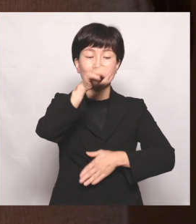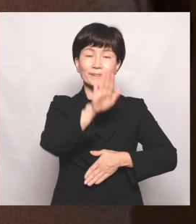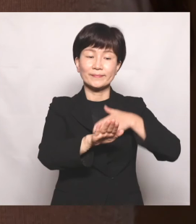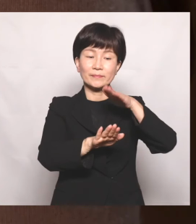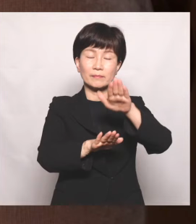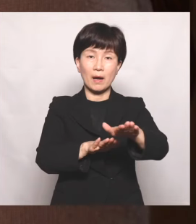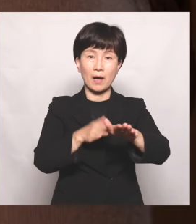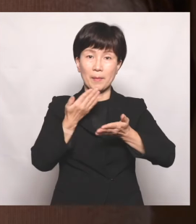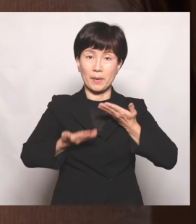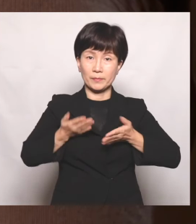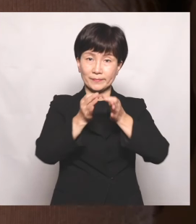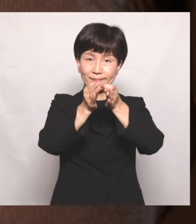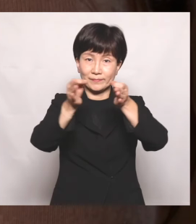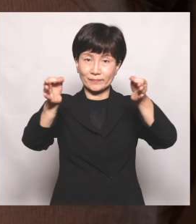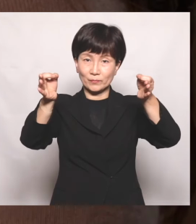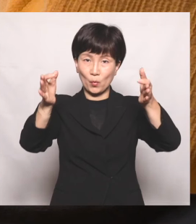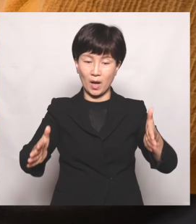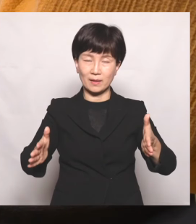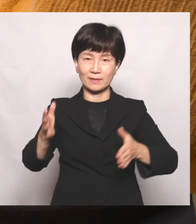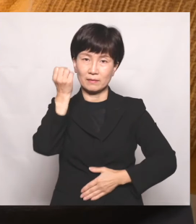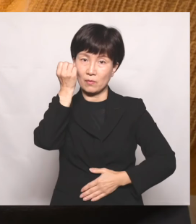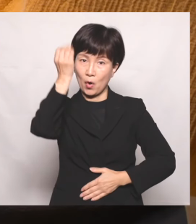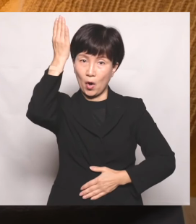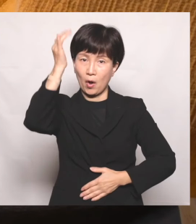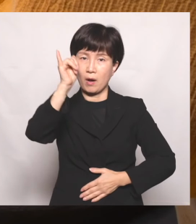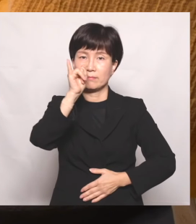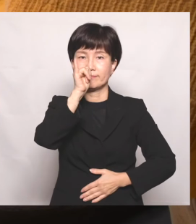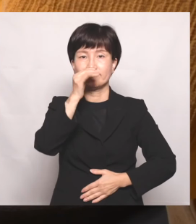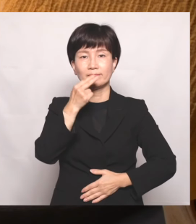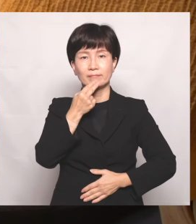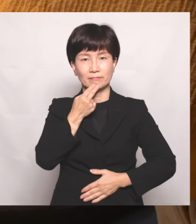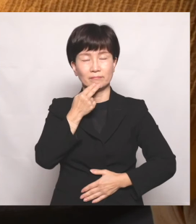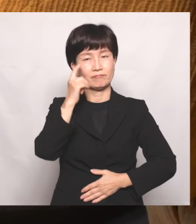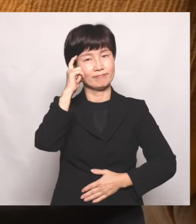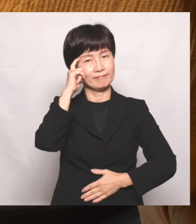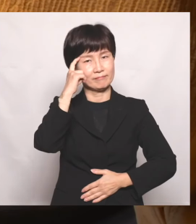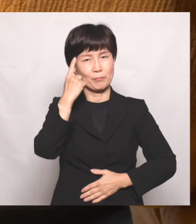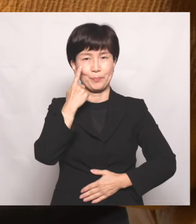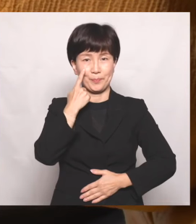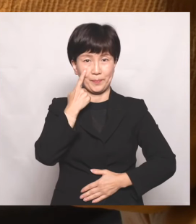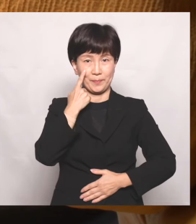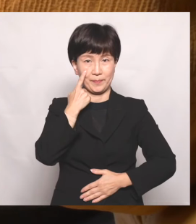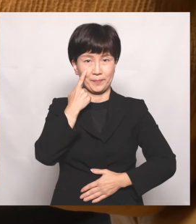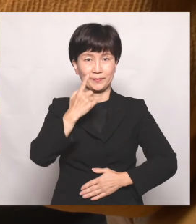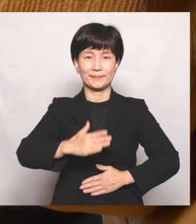한 걸음 한 걸음 바쁜 걸음 속에서 놓치고 지내온 것은 없는지